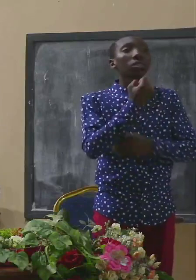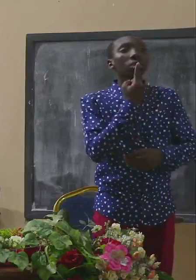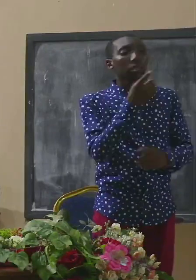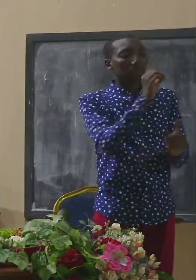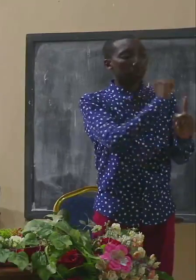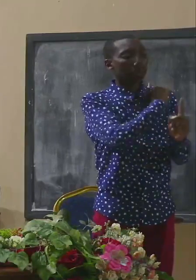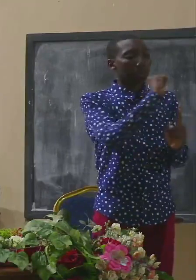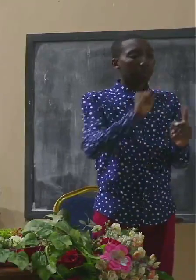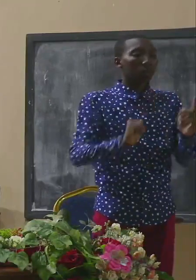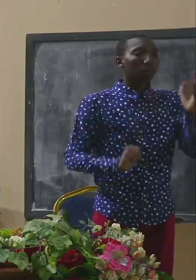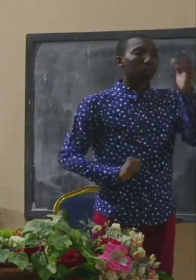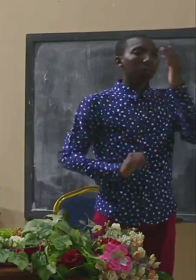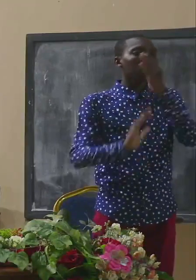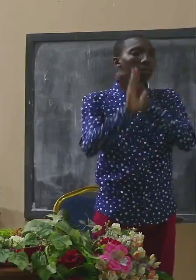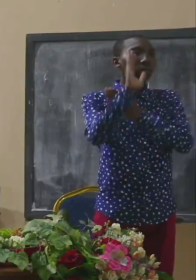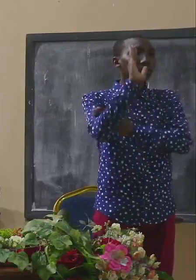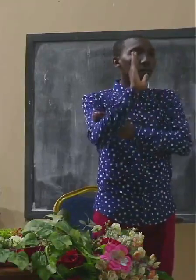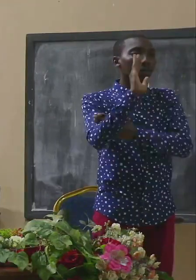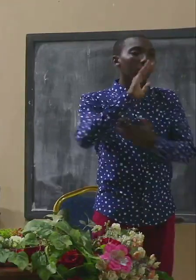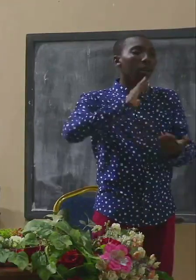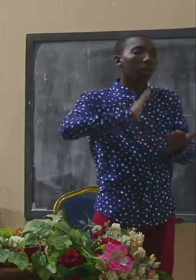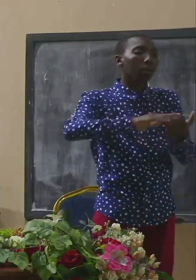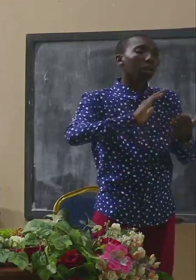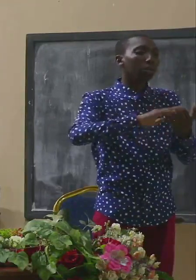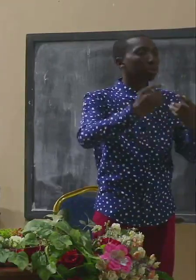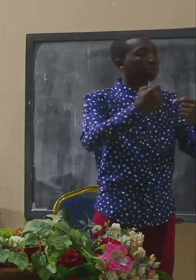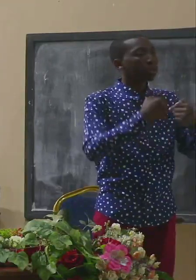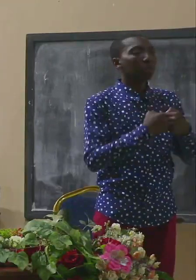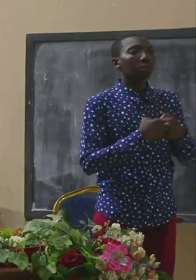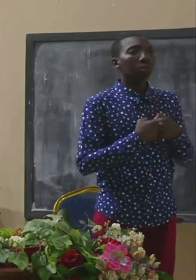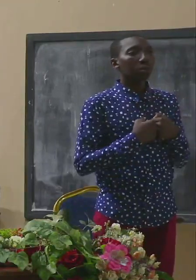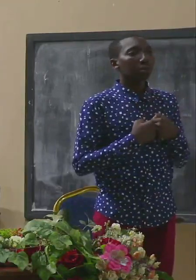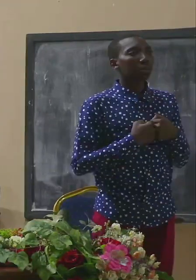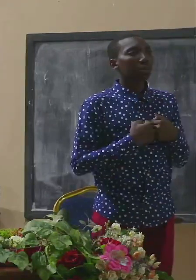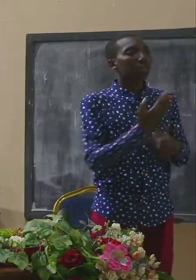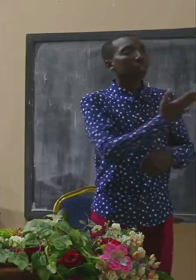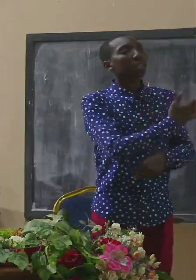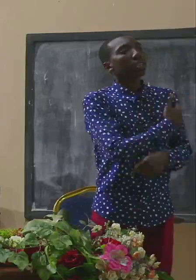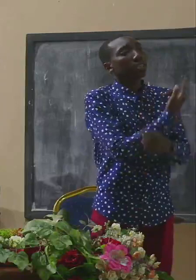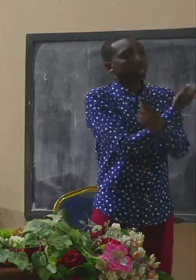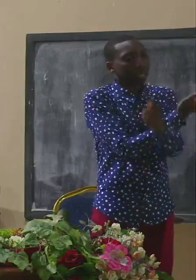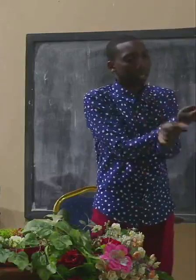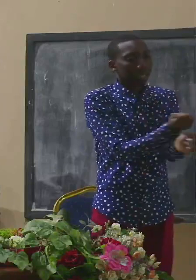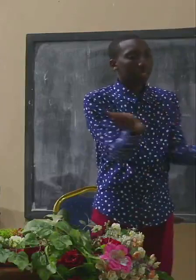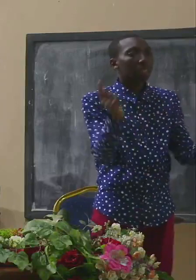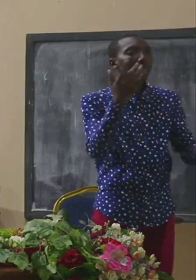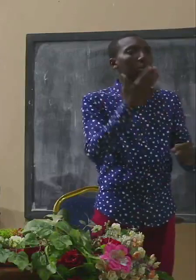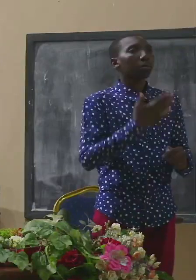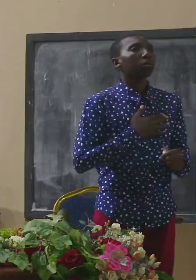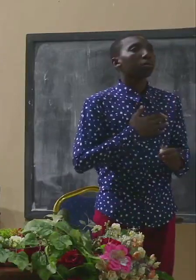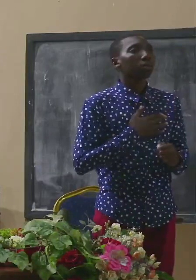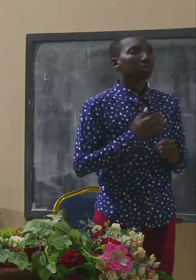Dieu. Unisame. Pardonne-moi. Na uniponye. Et guéris-moi.